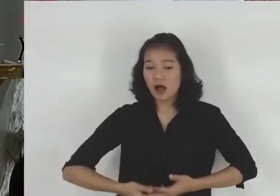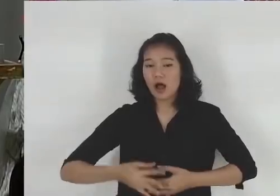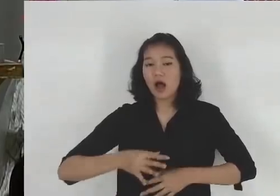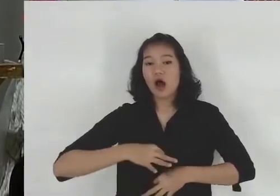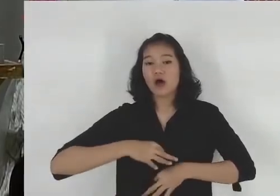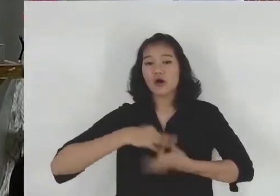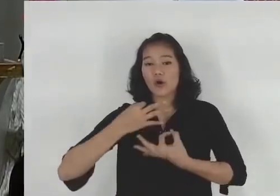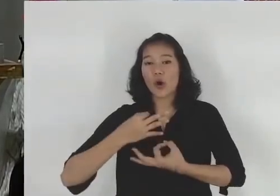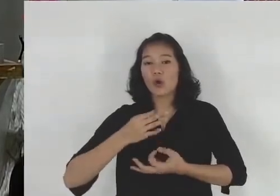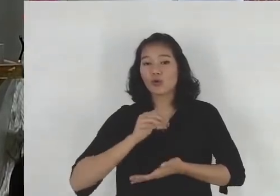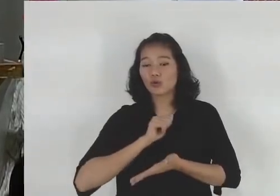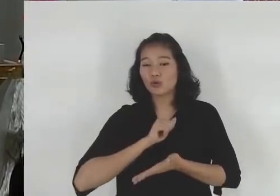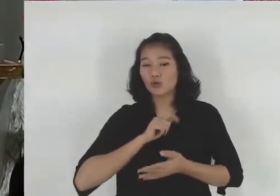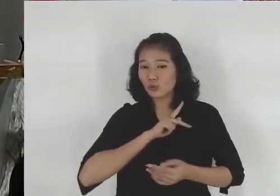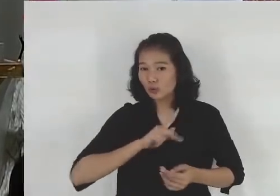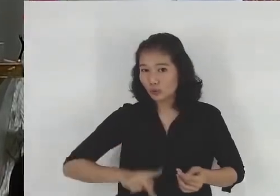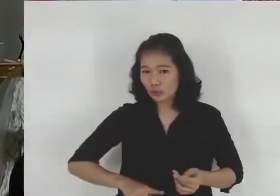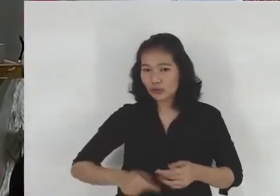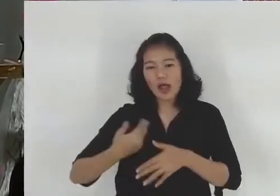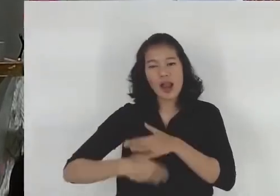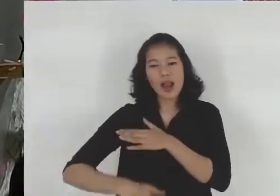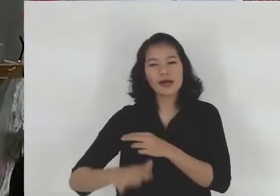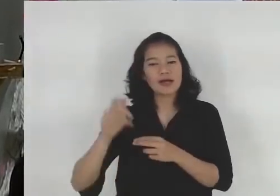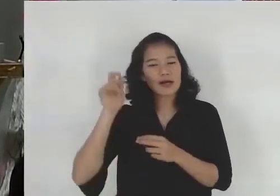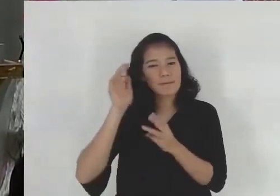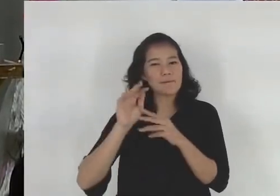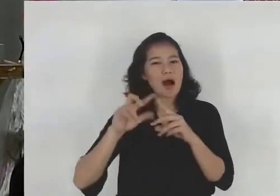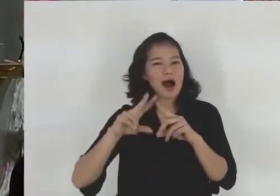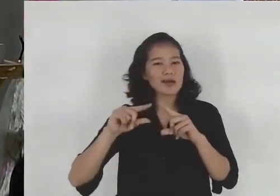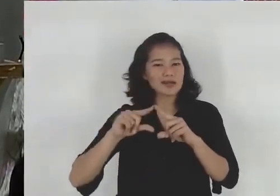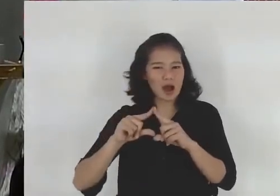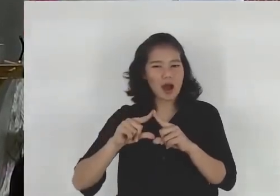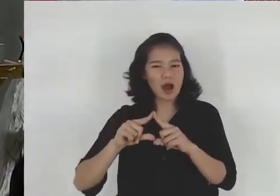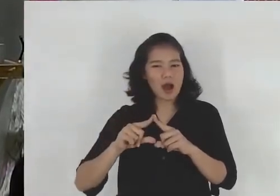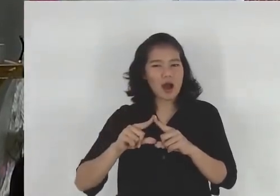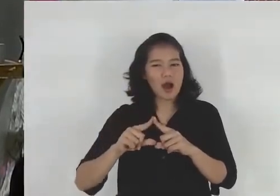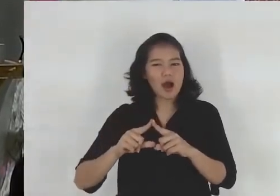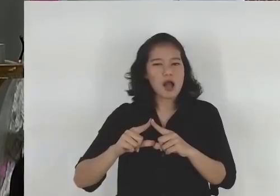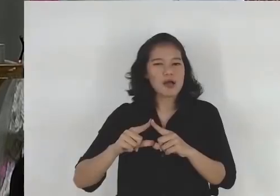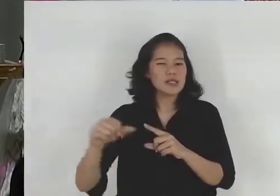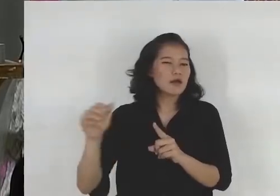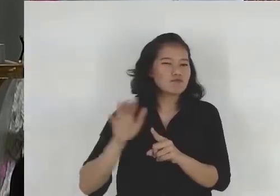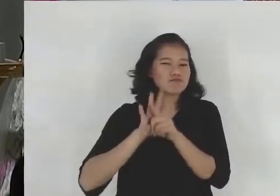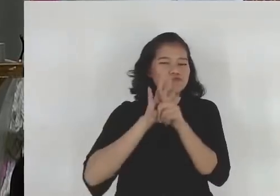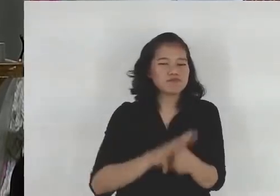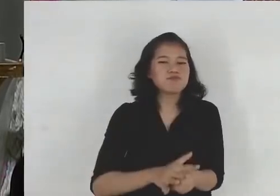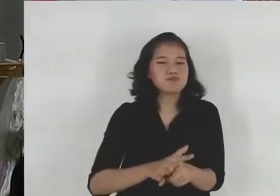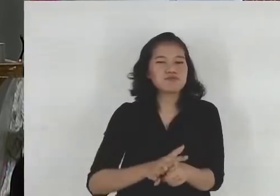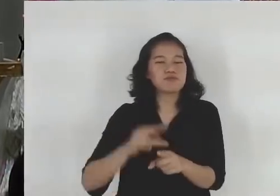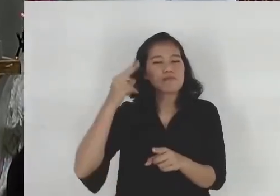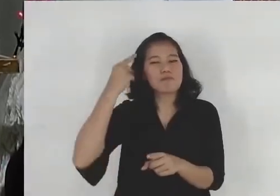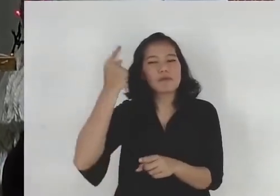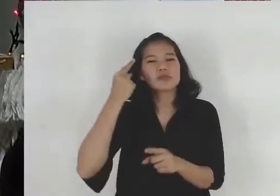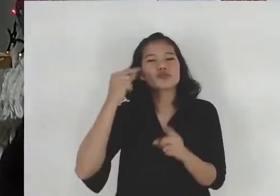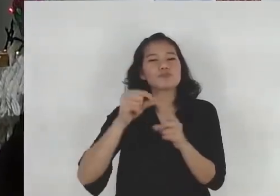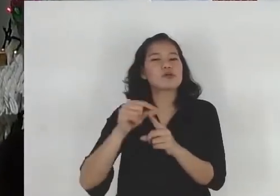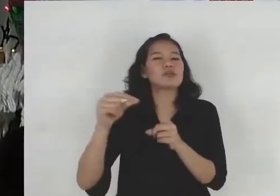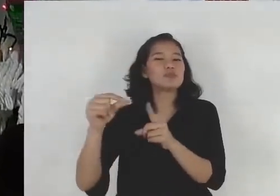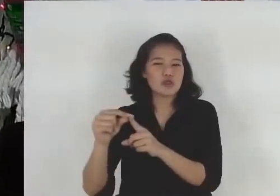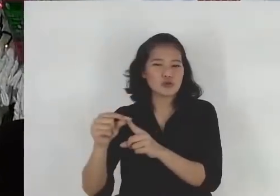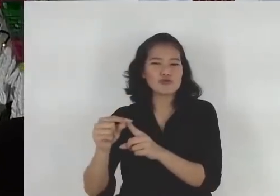Roh Kudus lahir dari Anak Dara Maria yang menderita sengsara di bawah pemerintahan Pontius Pilatus